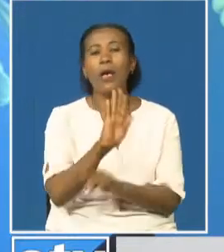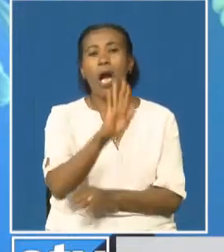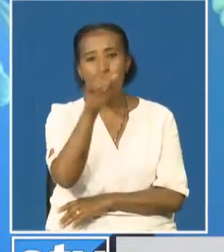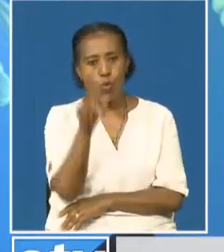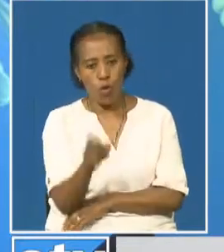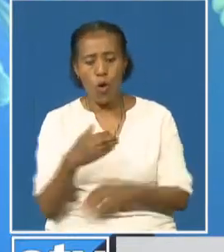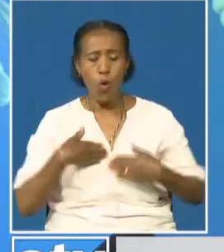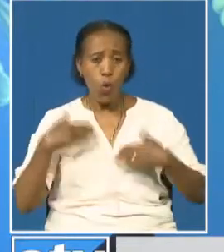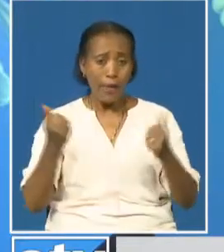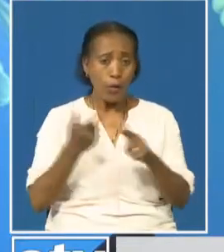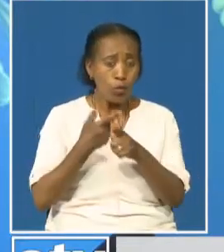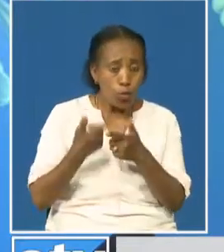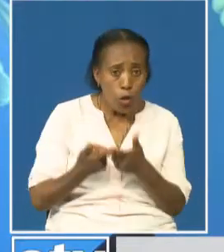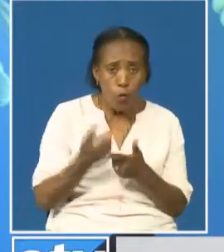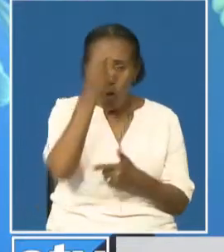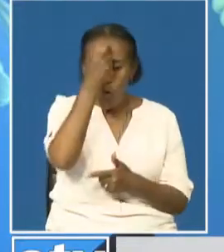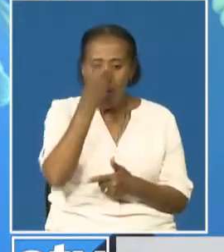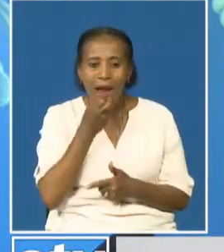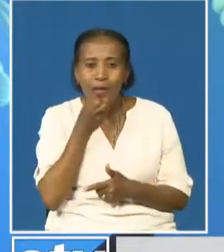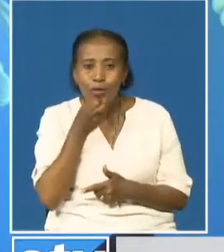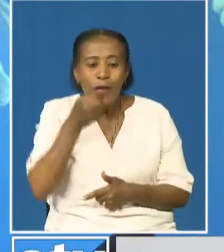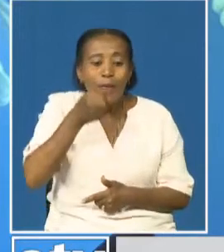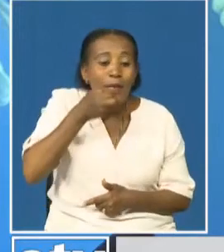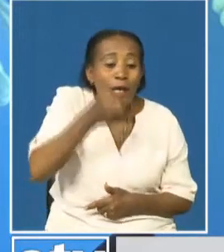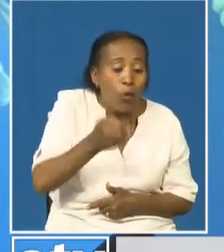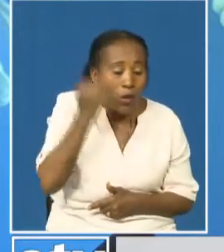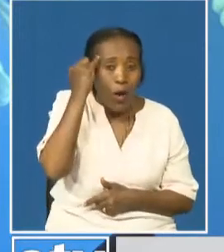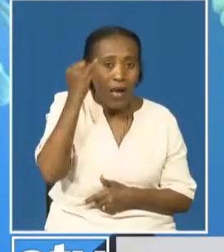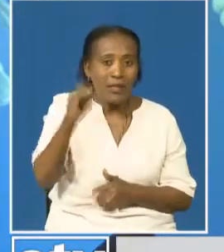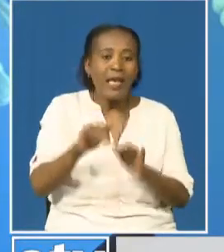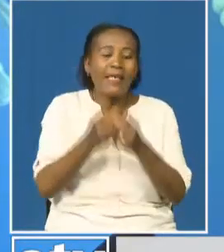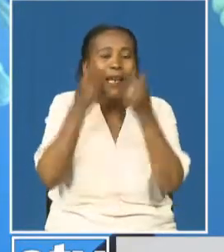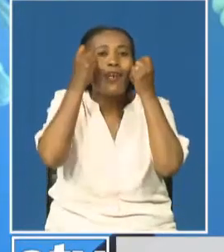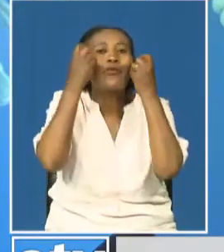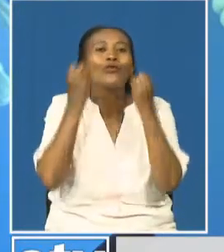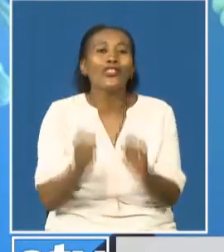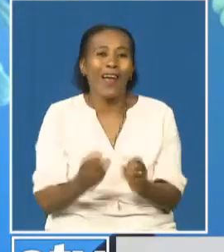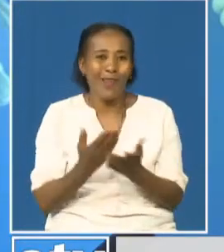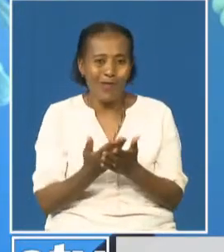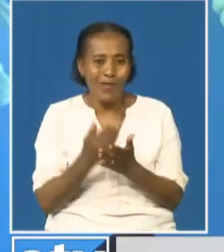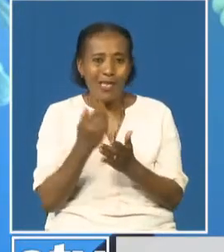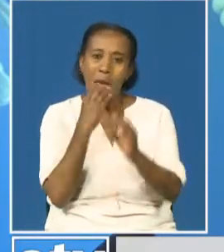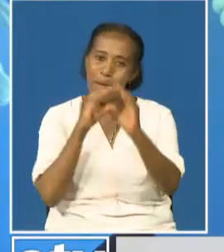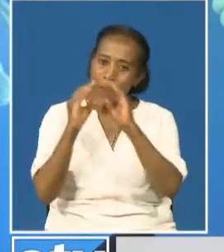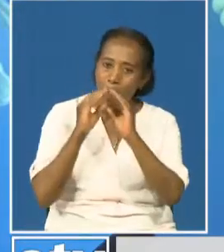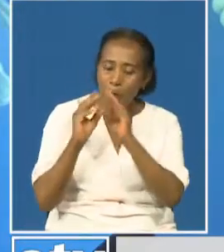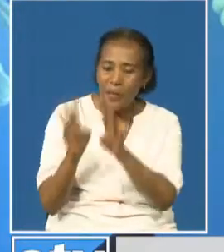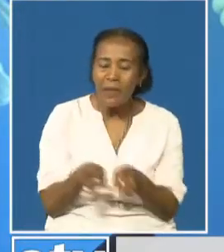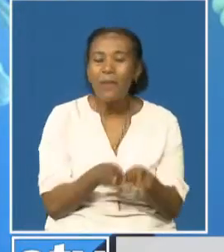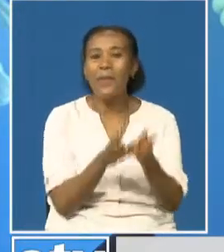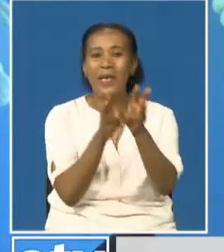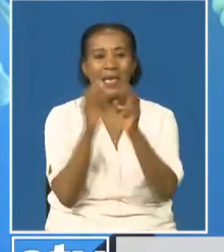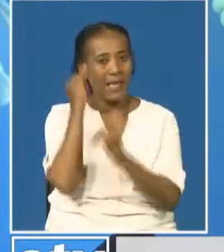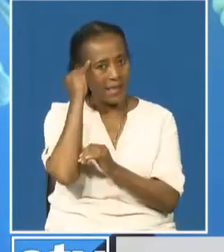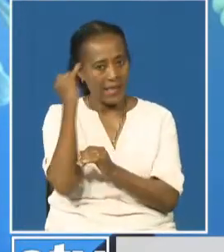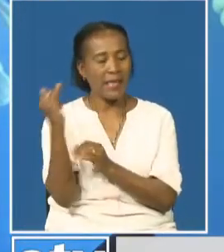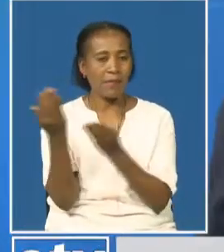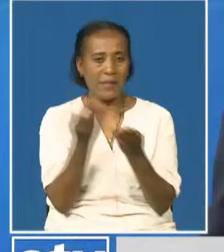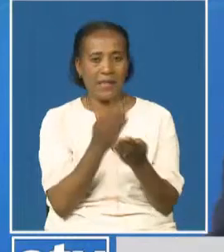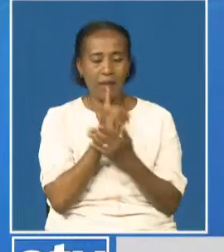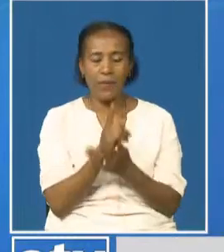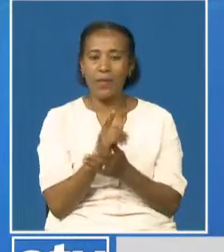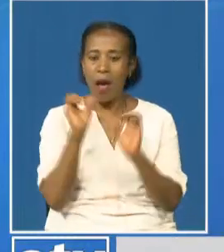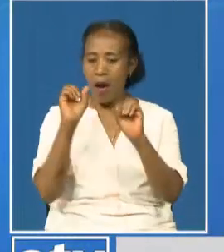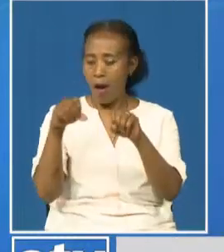ወይ? ወጣቶቹም ደግሞ ወላጆቻቸው የሚነግሯቸውን ሀሳቦች እንዴት ይረዷቸው? የሚግባቡበትን መንገድ አስተያየት እንዲሰጡበት